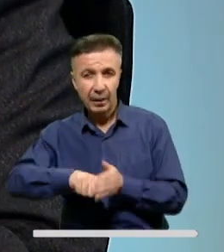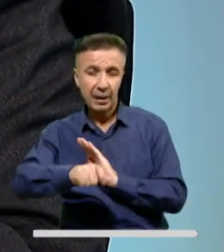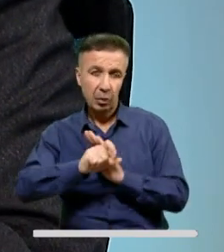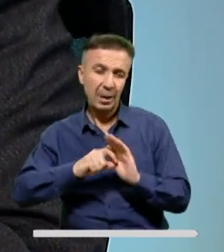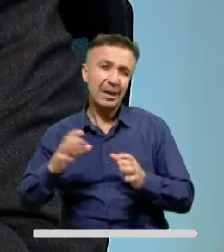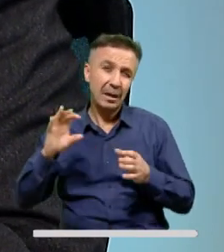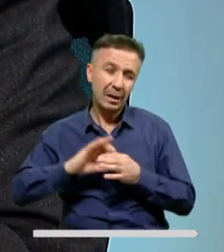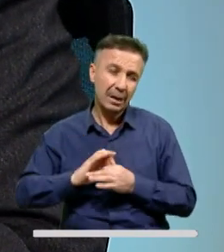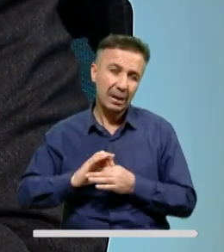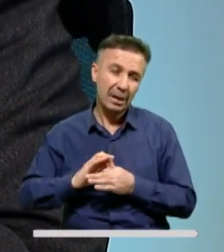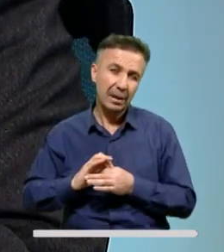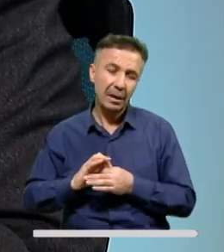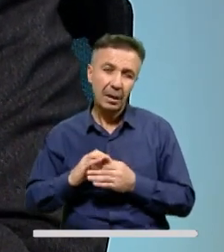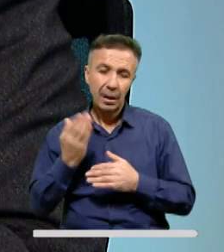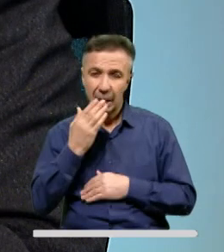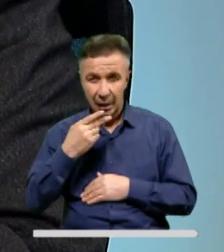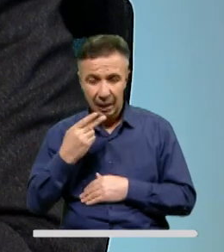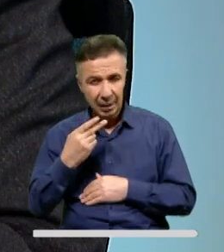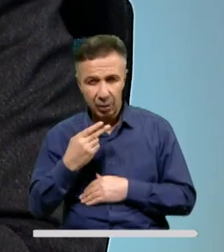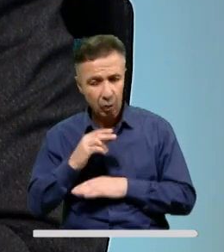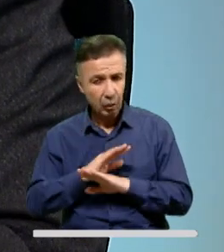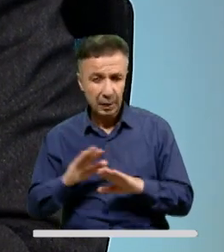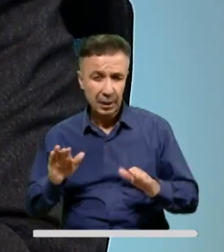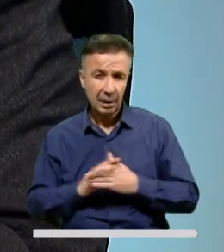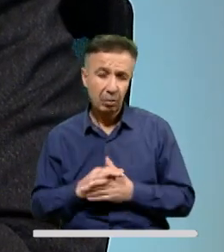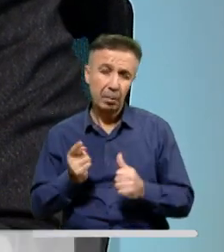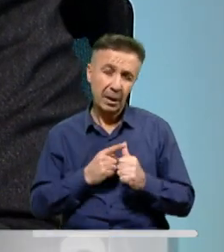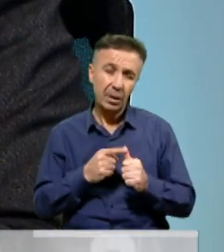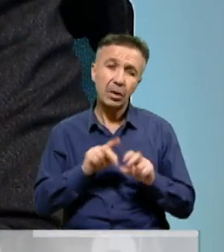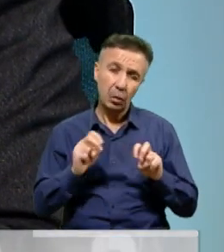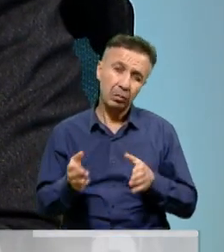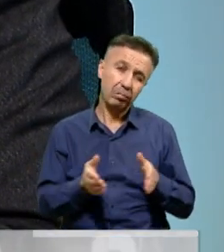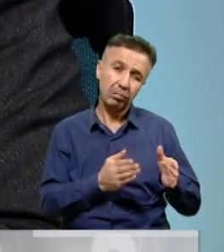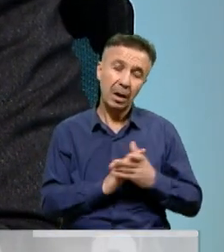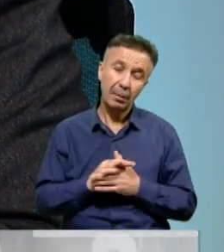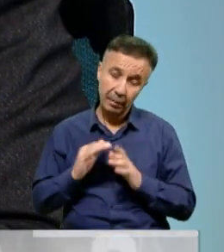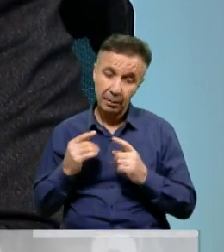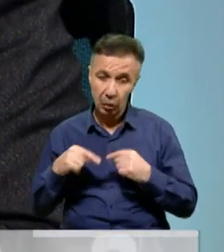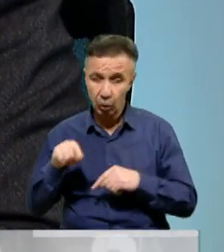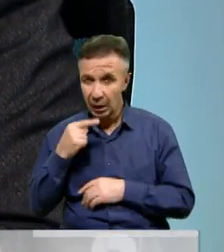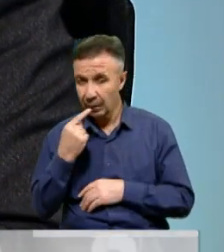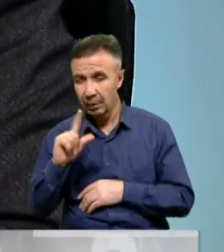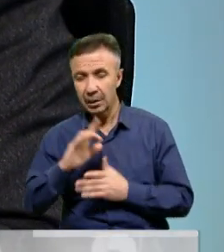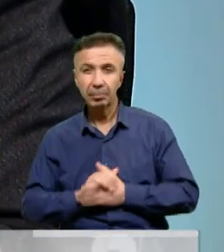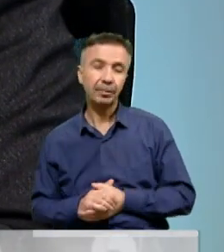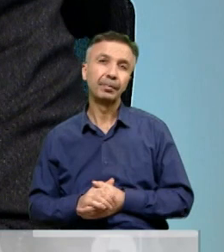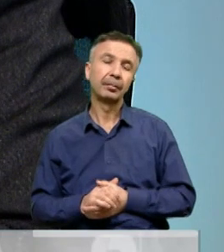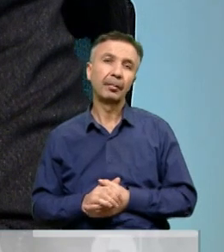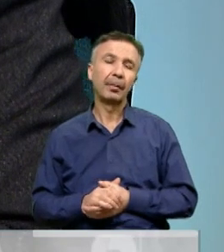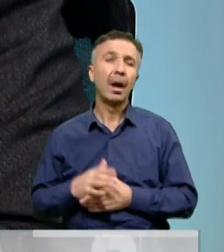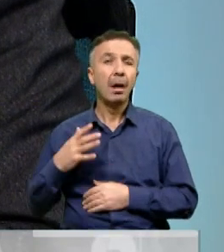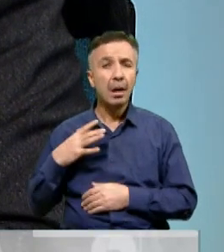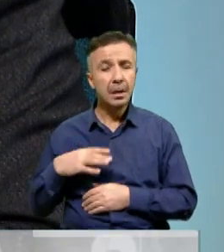ilgili kıraatini tamamlar. Bu birinci husus ama biz şunu da söylememiz gerekiyor.